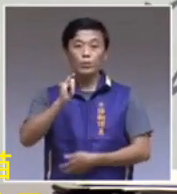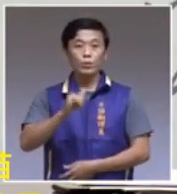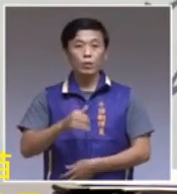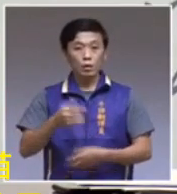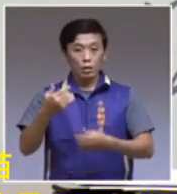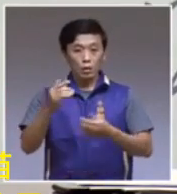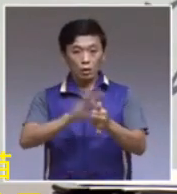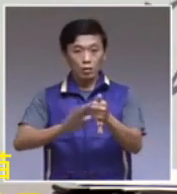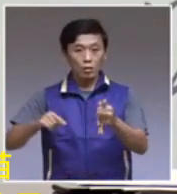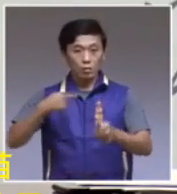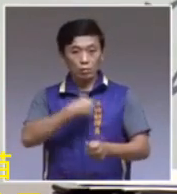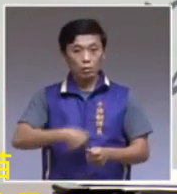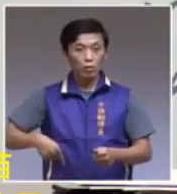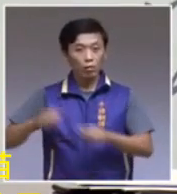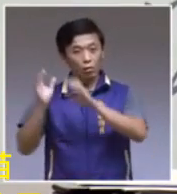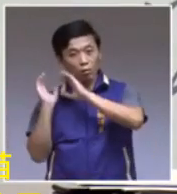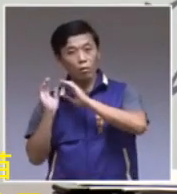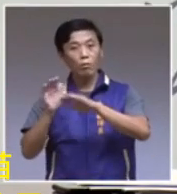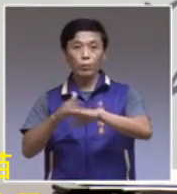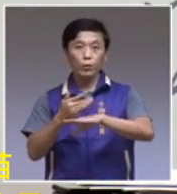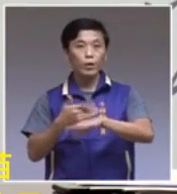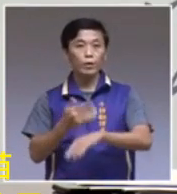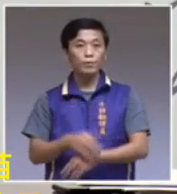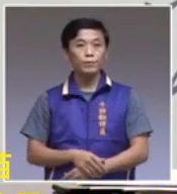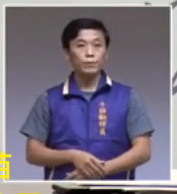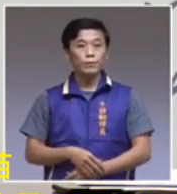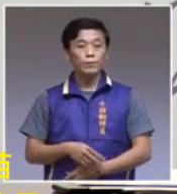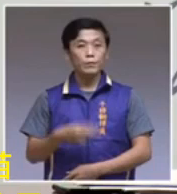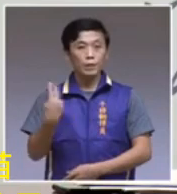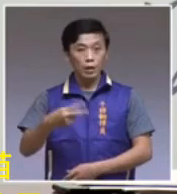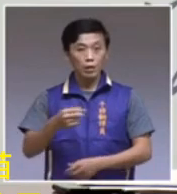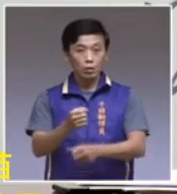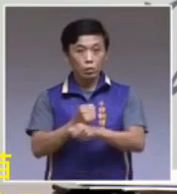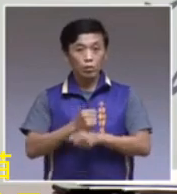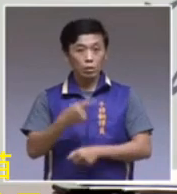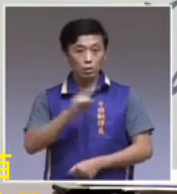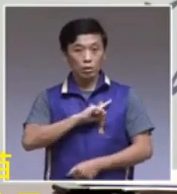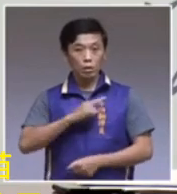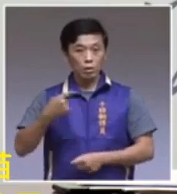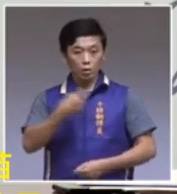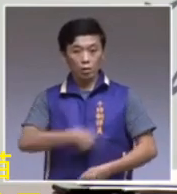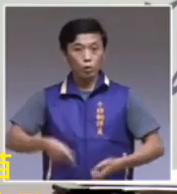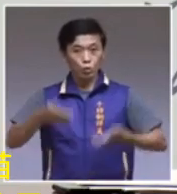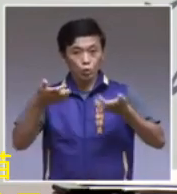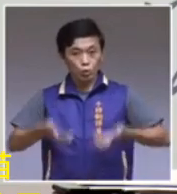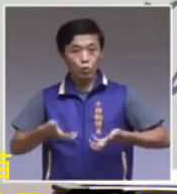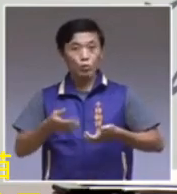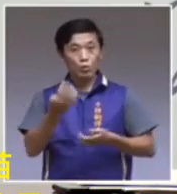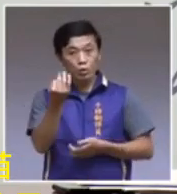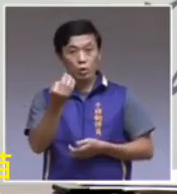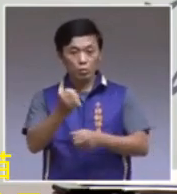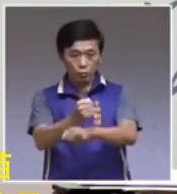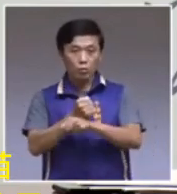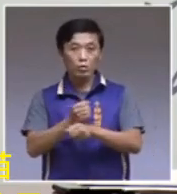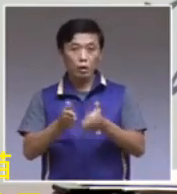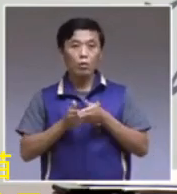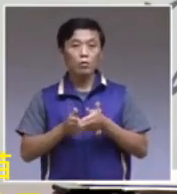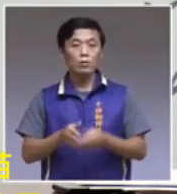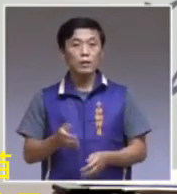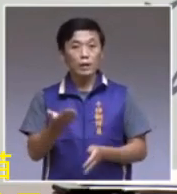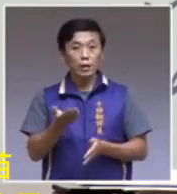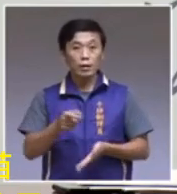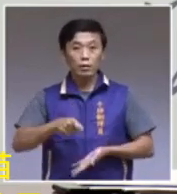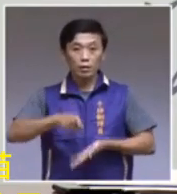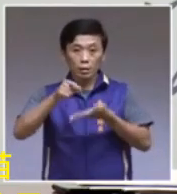负担。那同时注意我们的整个的体重。那以上大概是今天跟所